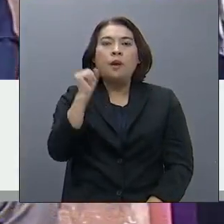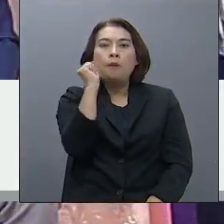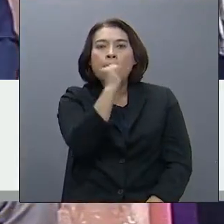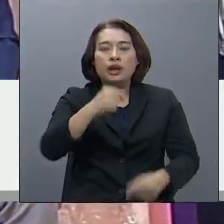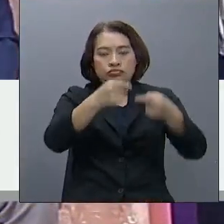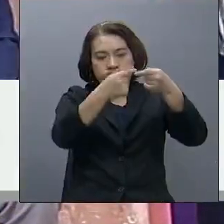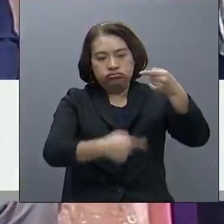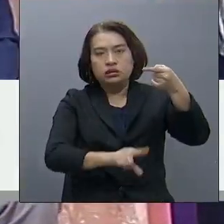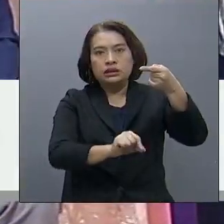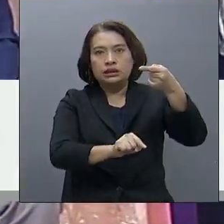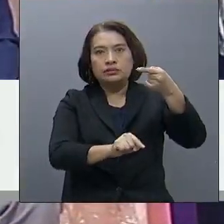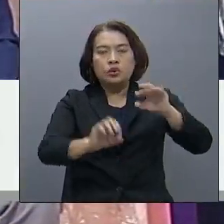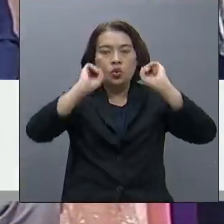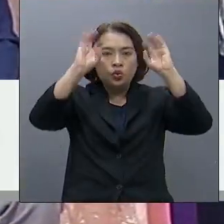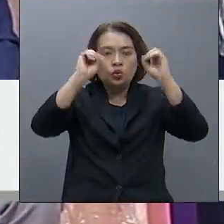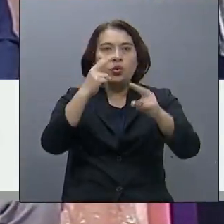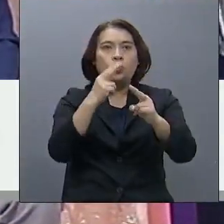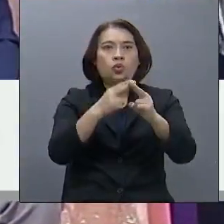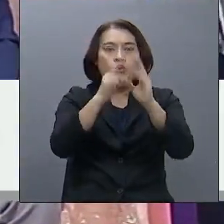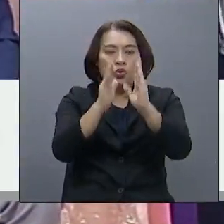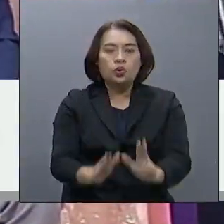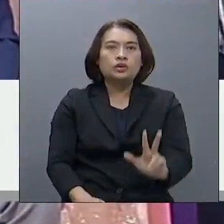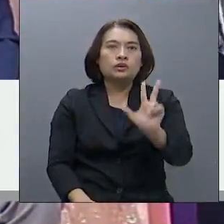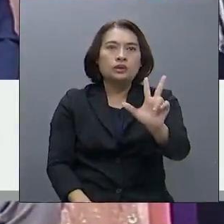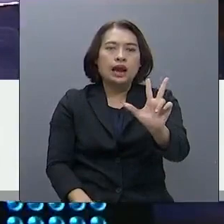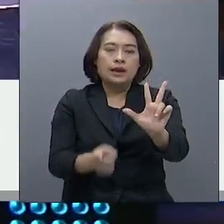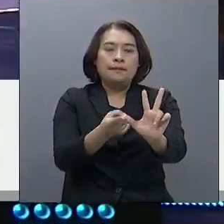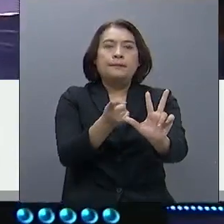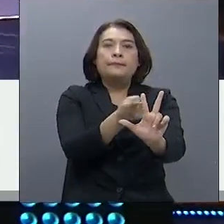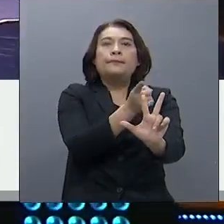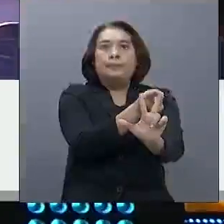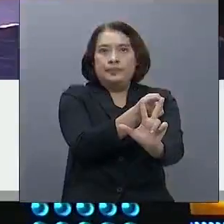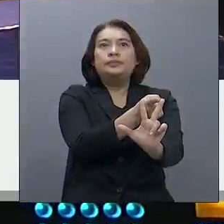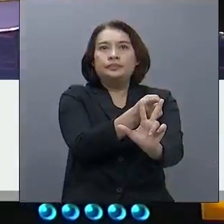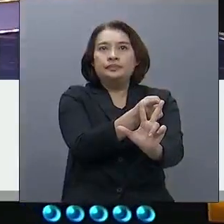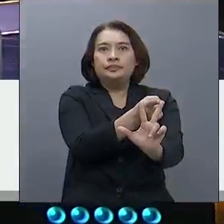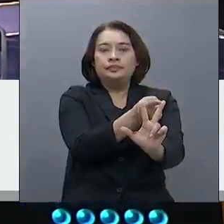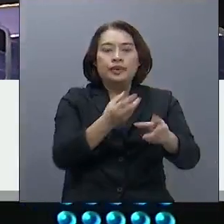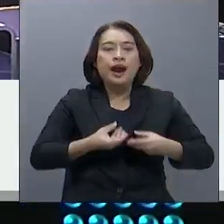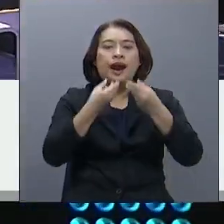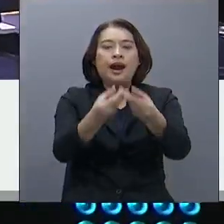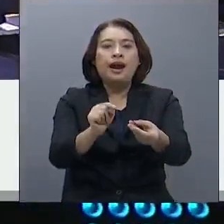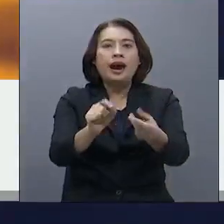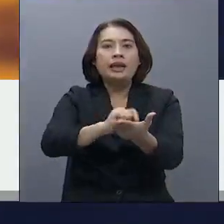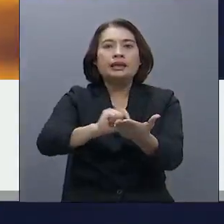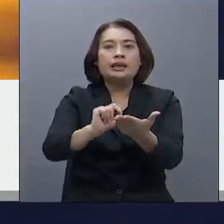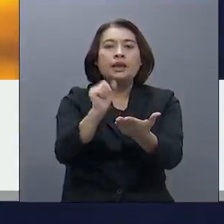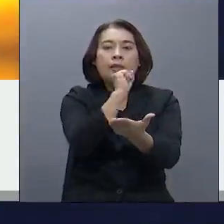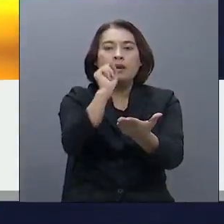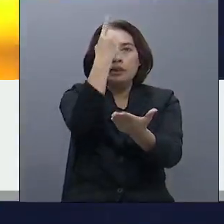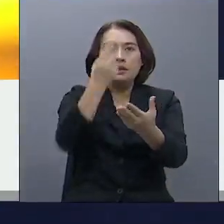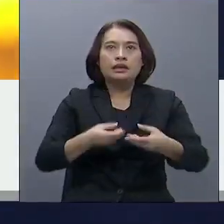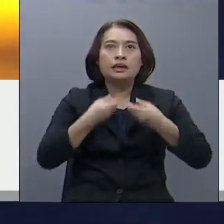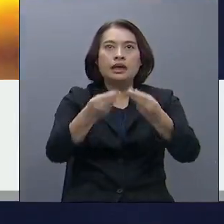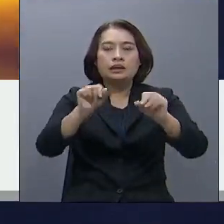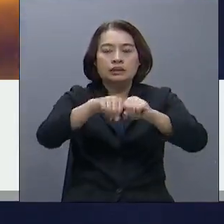ที่อาจารย์ดากี้รวมถึงครูดอยอินทนนท์และพ่อดาวบ้านดอนทั้งยกให้และแต่งให้ใหม่กับสมาคมนักร้องลูกทุ่งแ